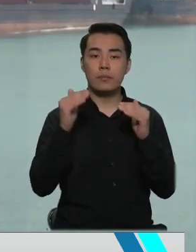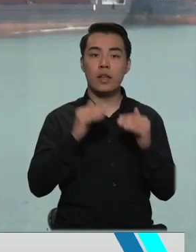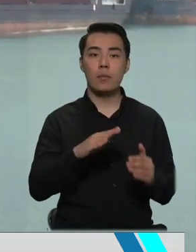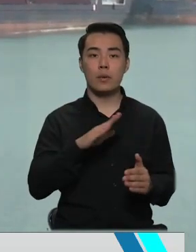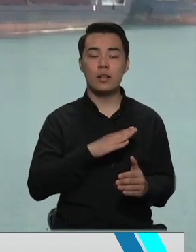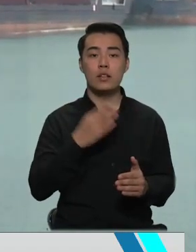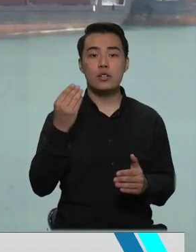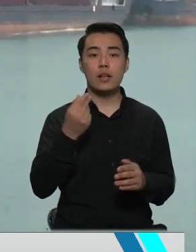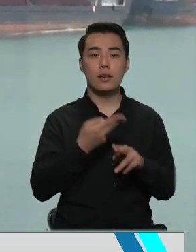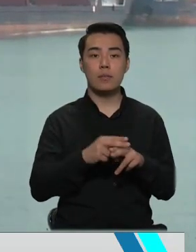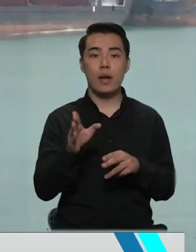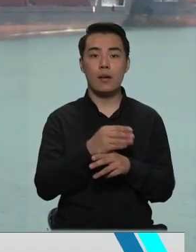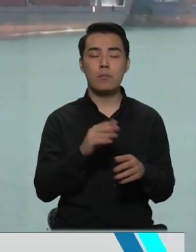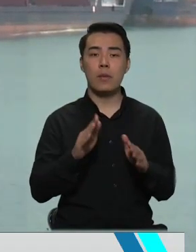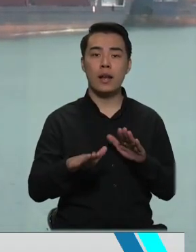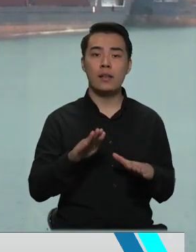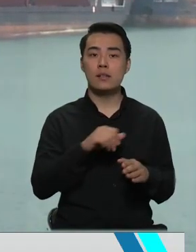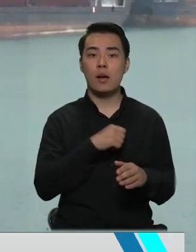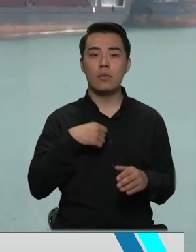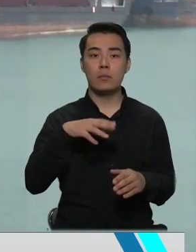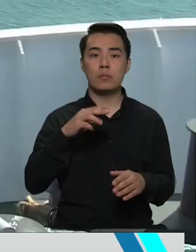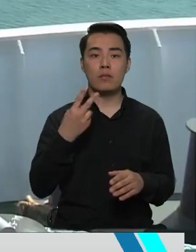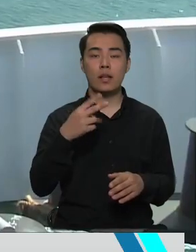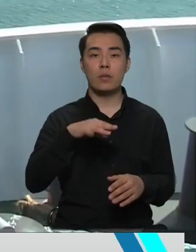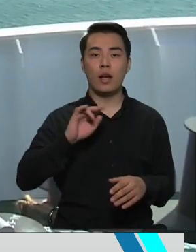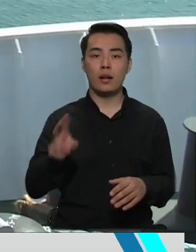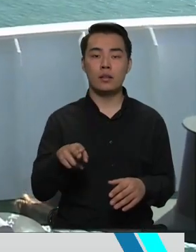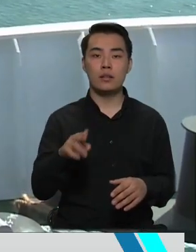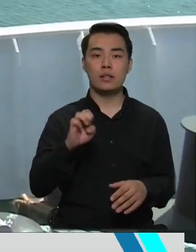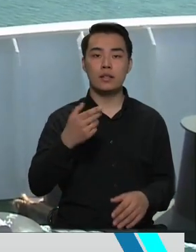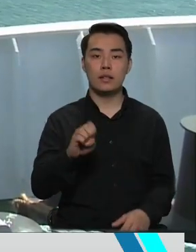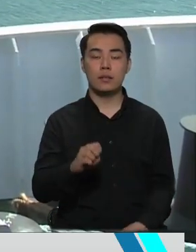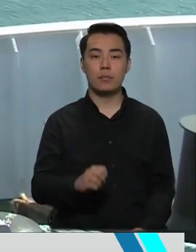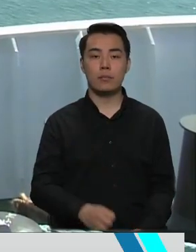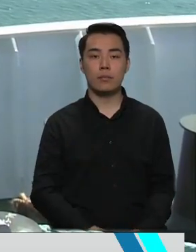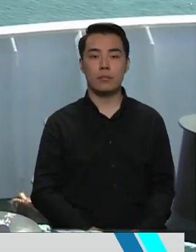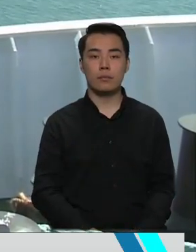в денежном эквиваленте это порядка 20 миллиардов тенге